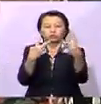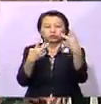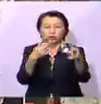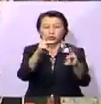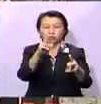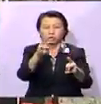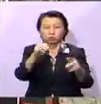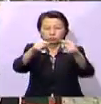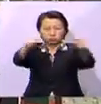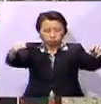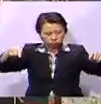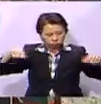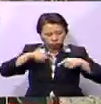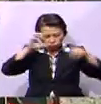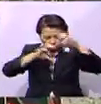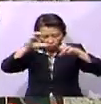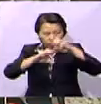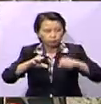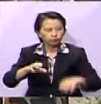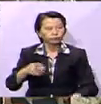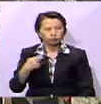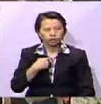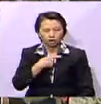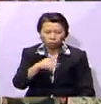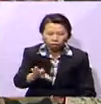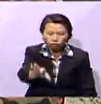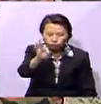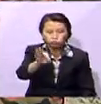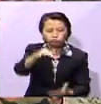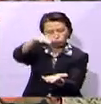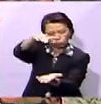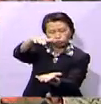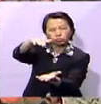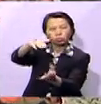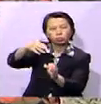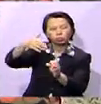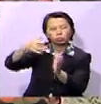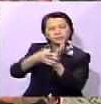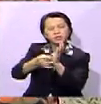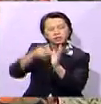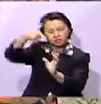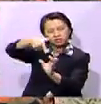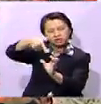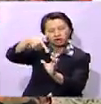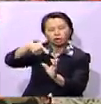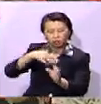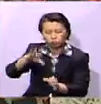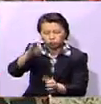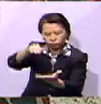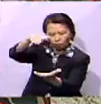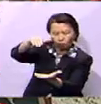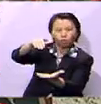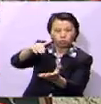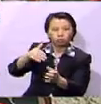km persegi. Kita ada jumpa tong yang tong minyak yang digunakan di peringkat awal lah, dan